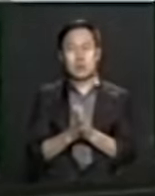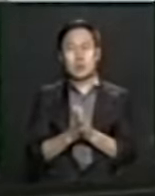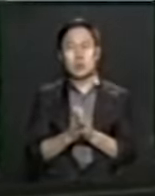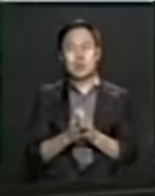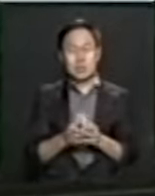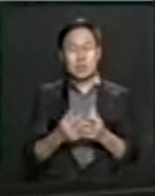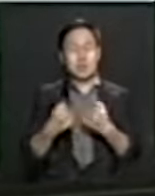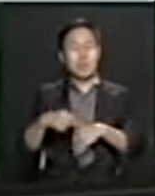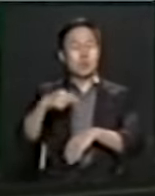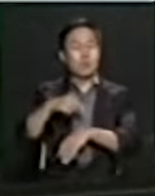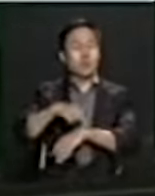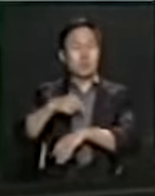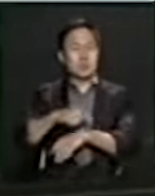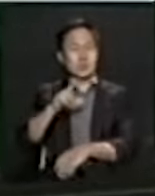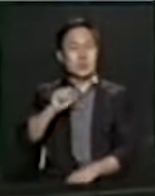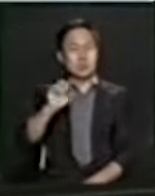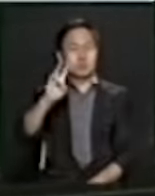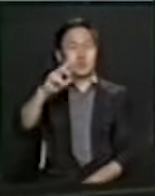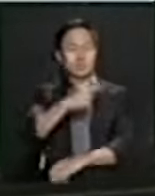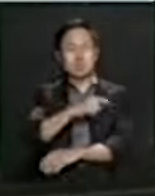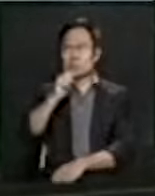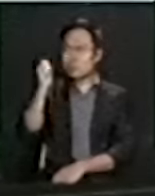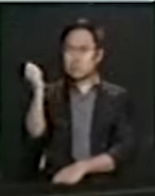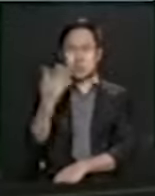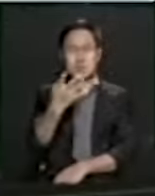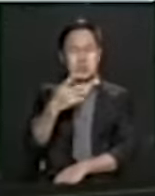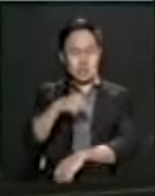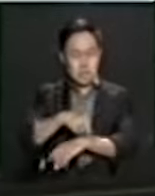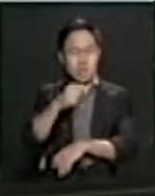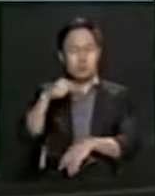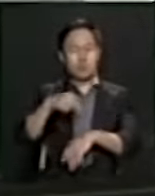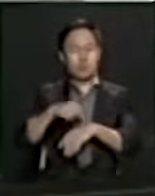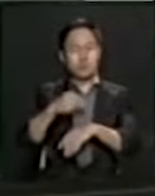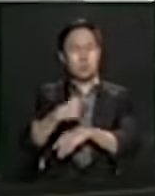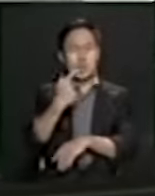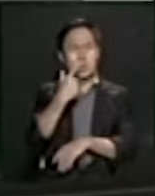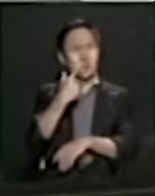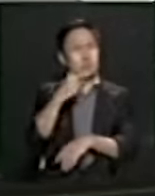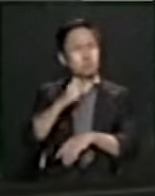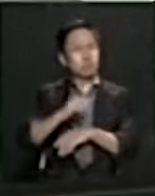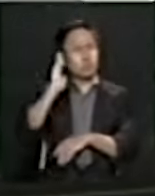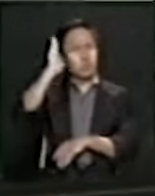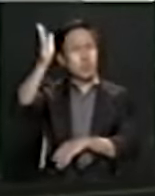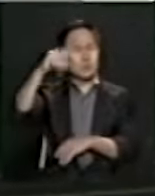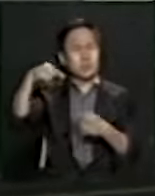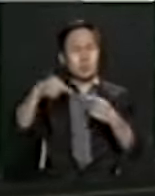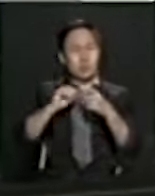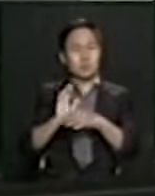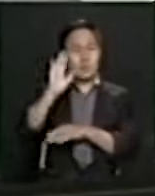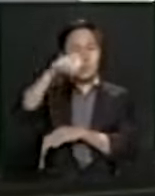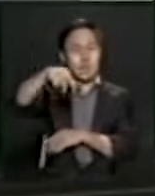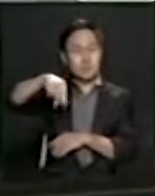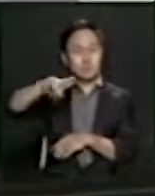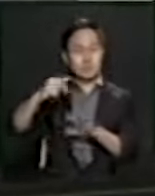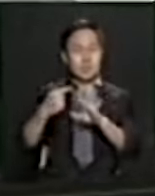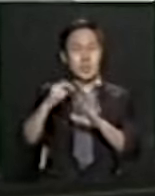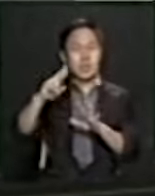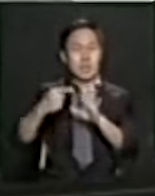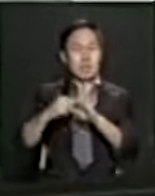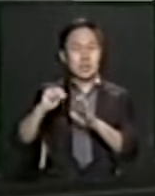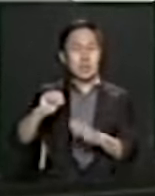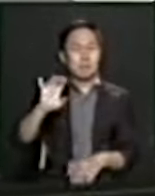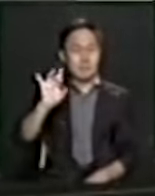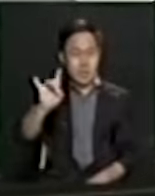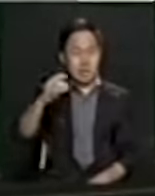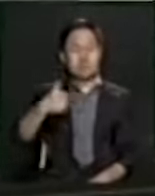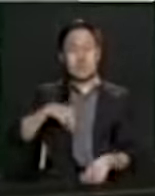ย วันวิ่งเลยตี4 สม ัครหน้างานได้ครับ พรุ่งนี้ที่ไหนยังไงฮะ พรุ่งนี้ที่ใต้สะพานพระราม8คือตรงที่เราจัดงาน มีจุดลงทะเบียนจุดสมัครเ